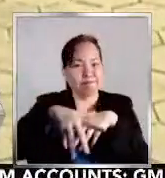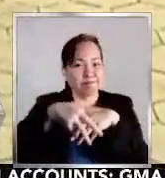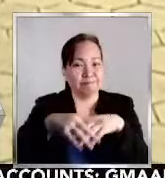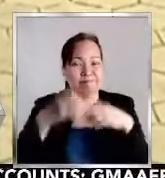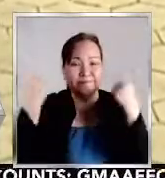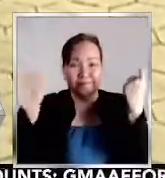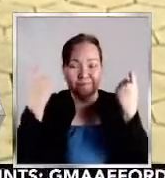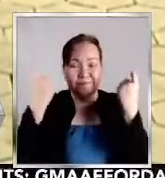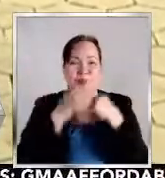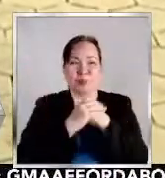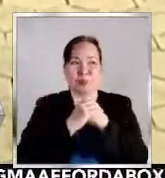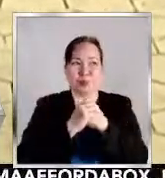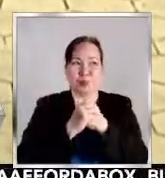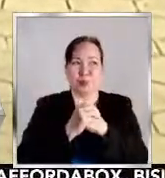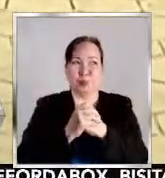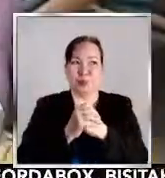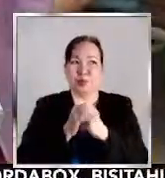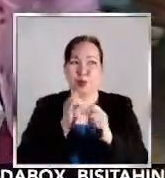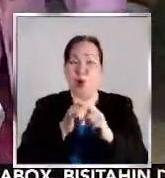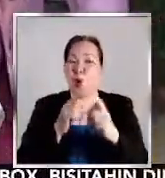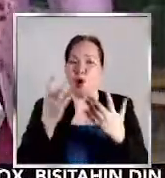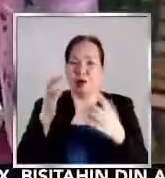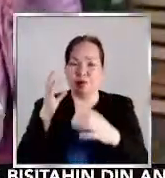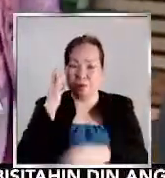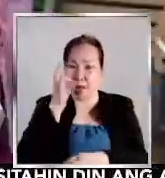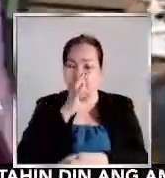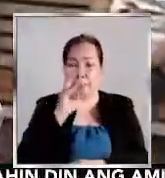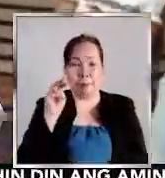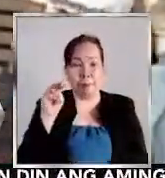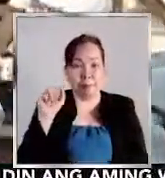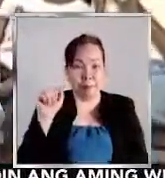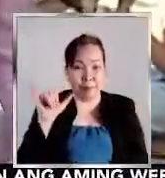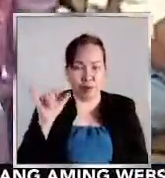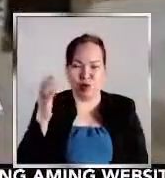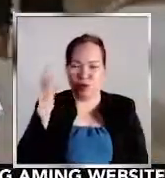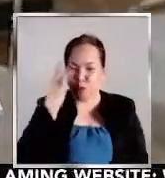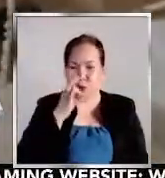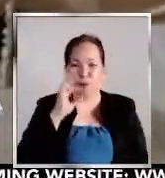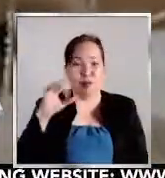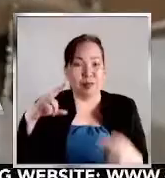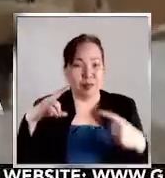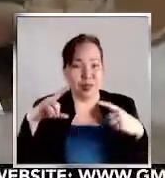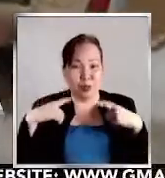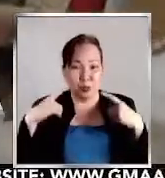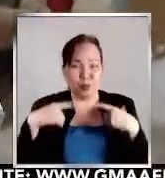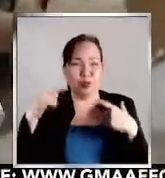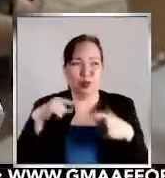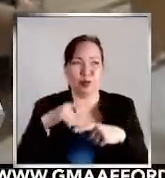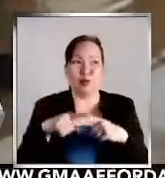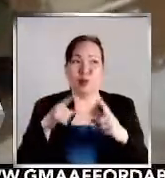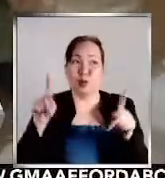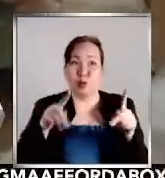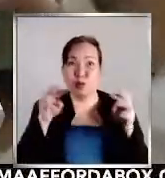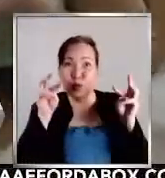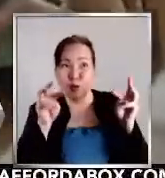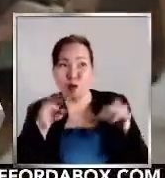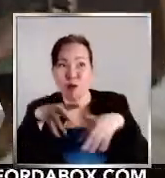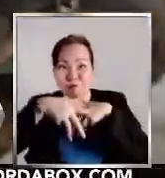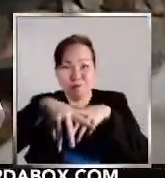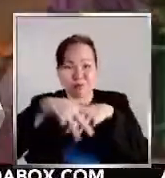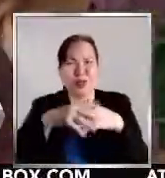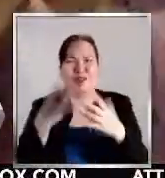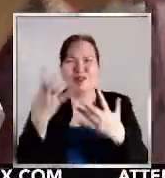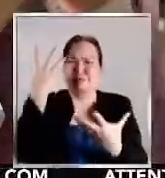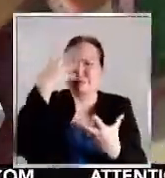Mayo o Flores de Laguna sa theme park. Kaya nasabik at namangha ang mga namamasyal, panay ang kuha nila ng larawan